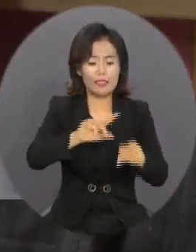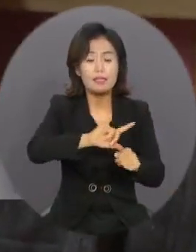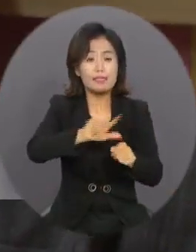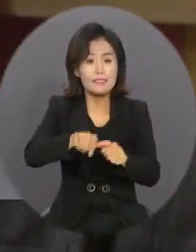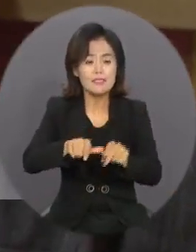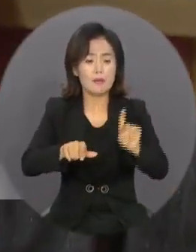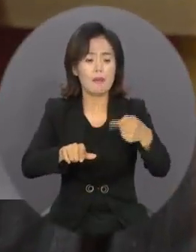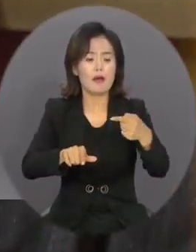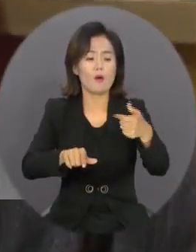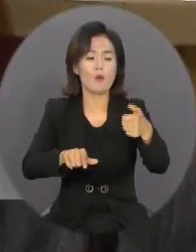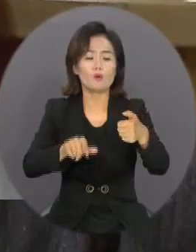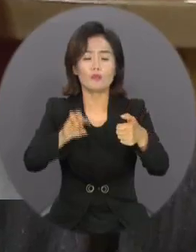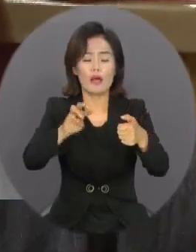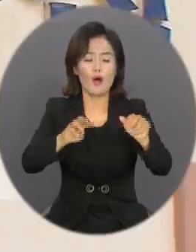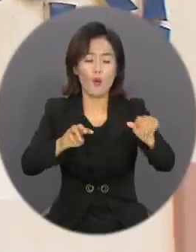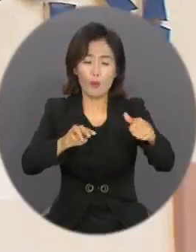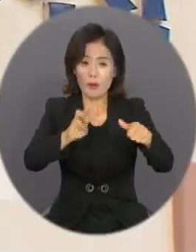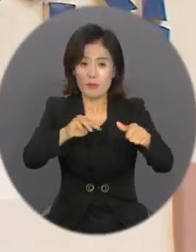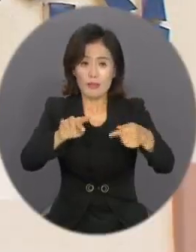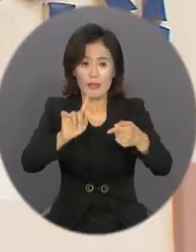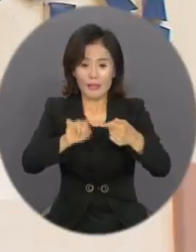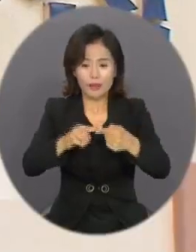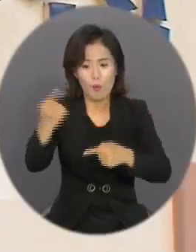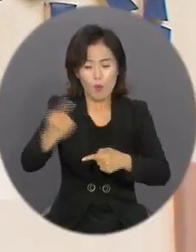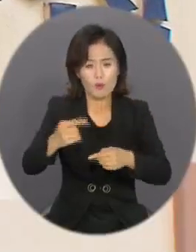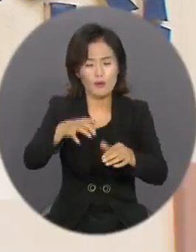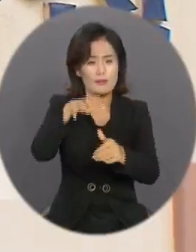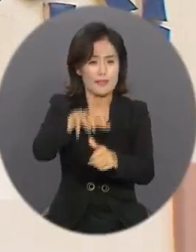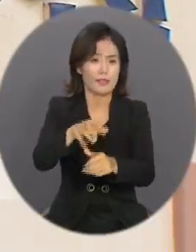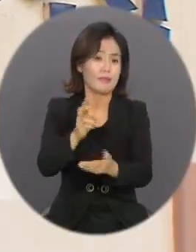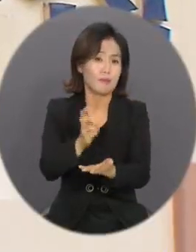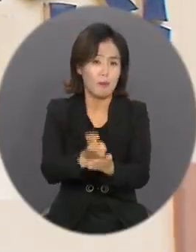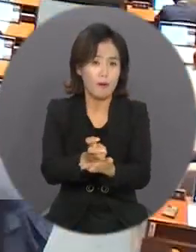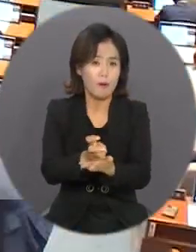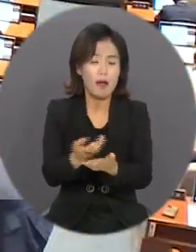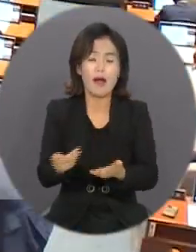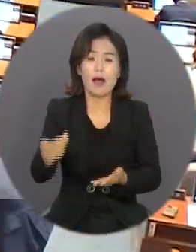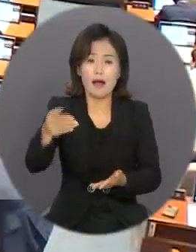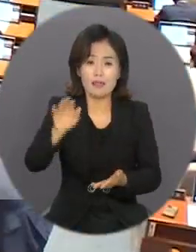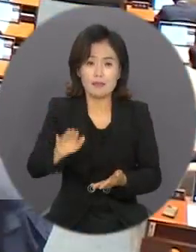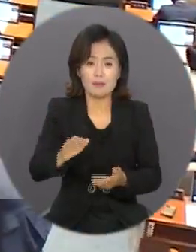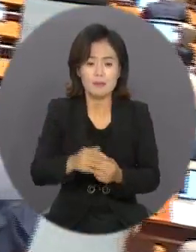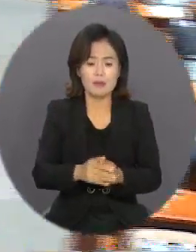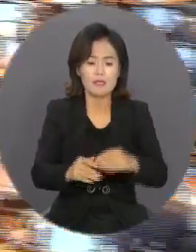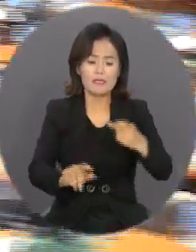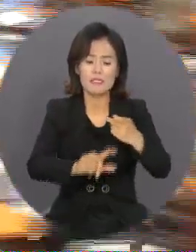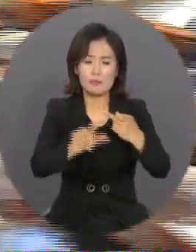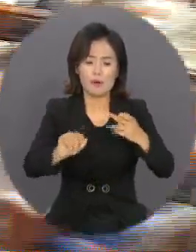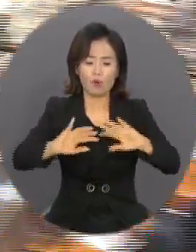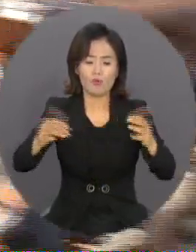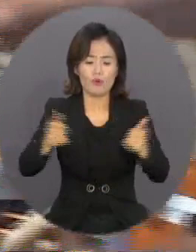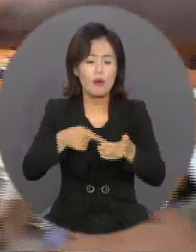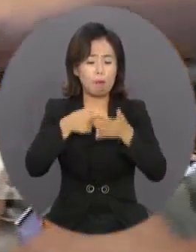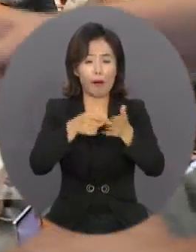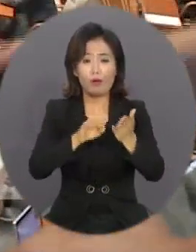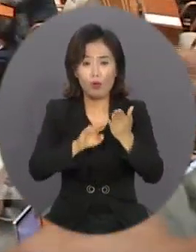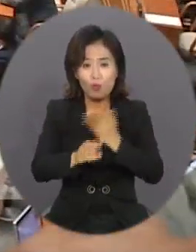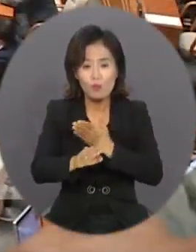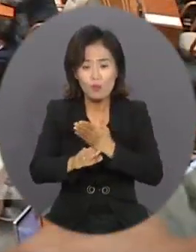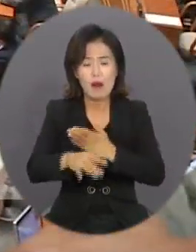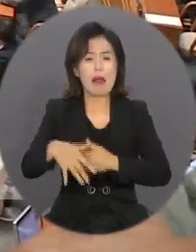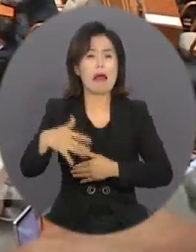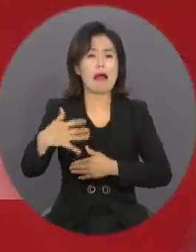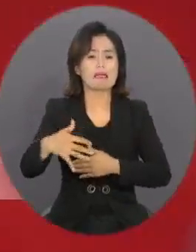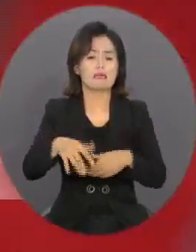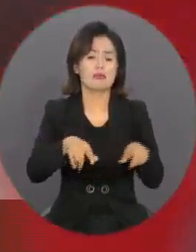500m 이내에 고위험 성범죄자의 거주를 제한하는 법입니다. 하지만 지난해 12월 국회에 발의된 이후